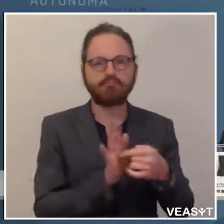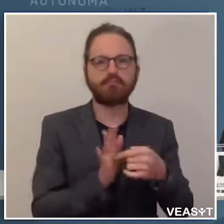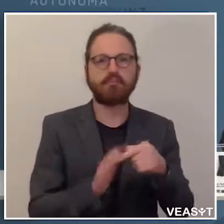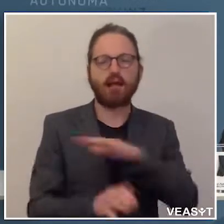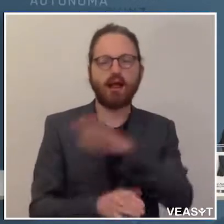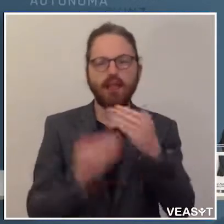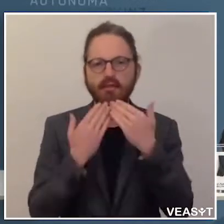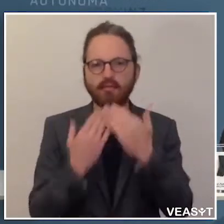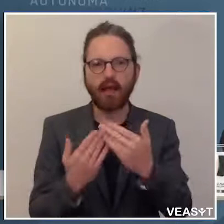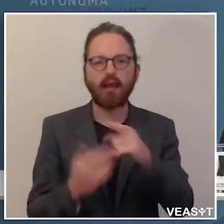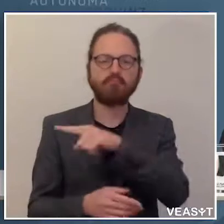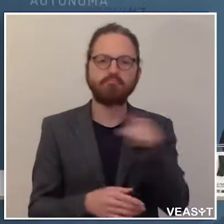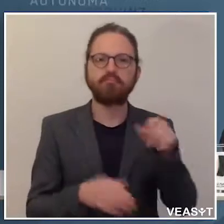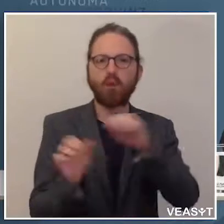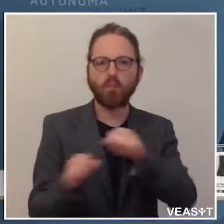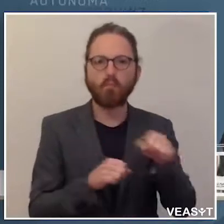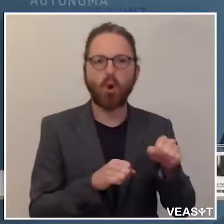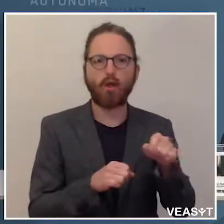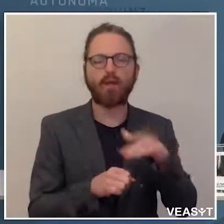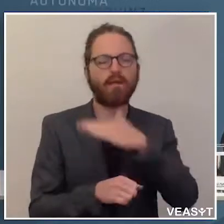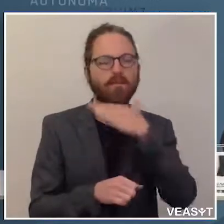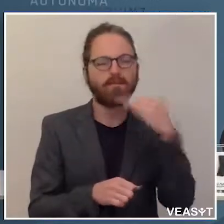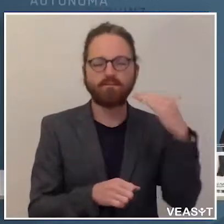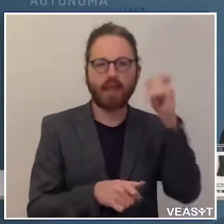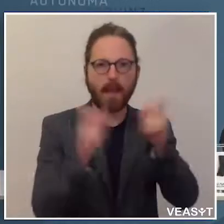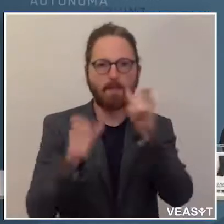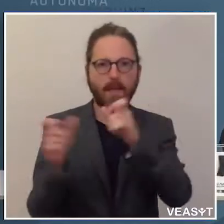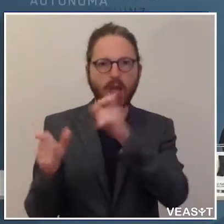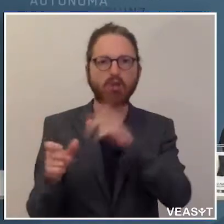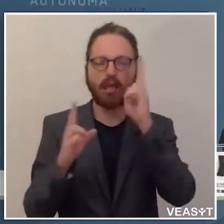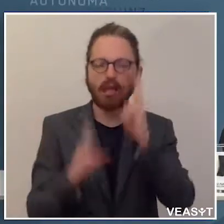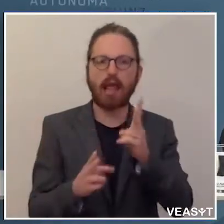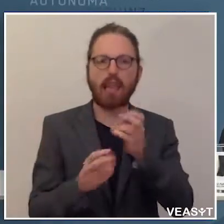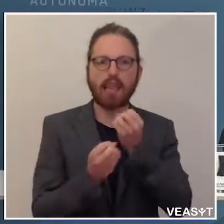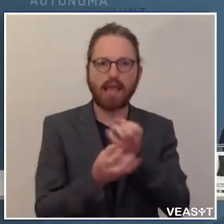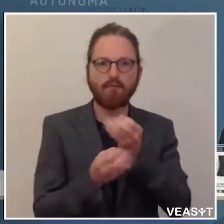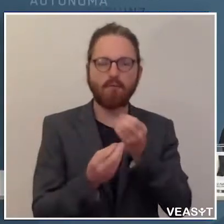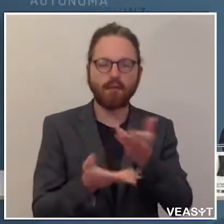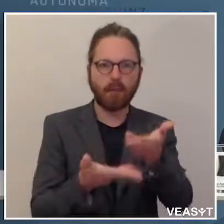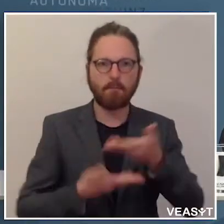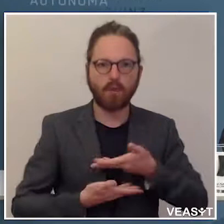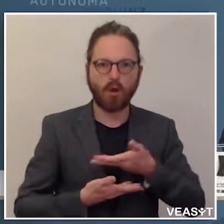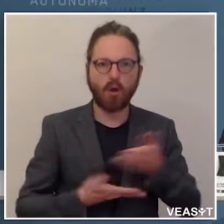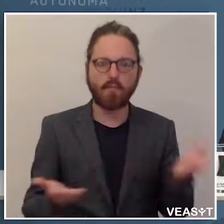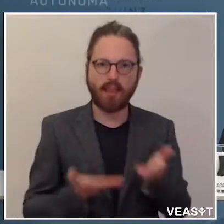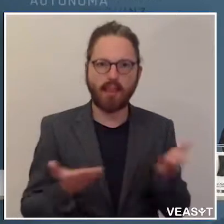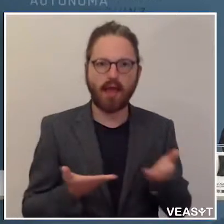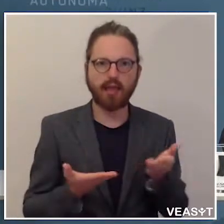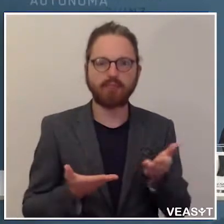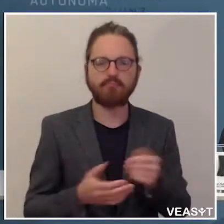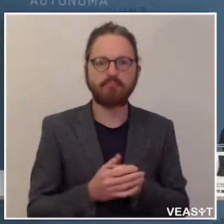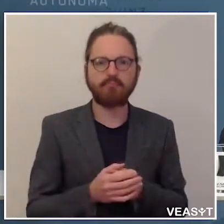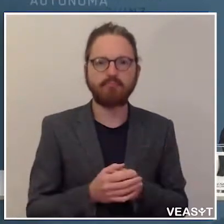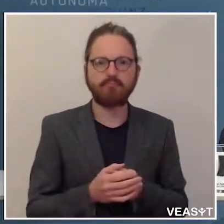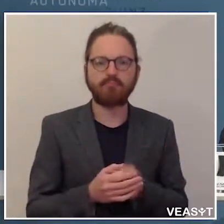di firme di informazione on